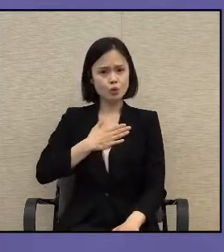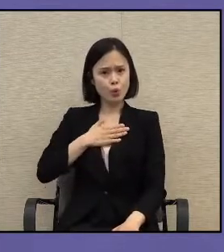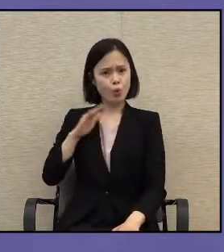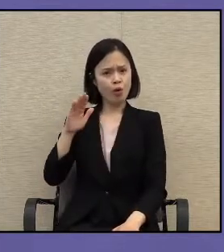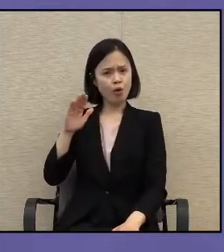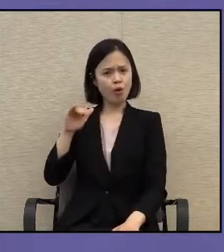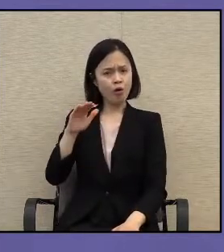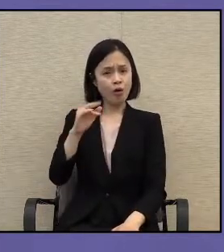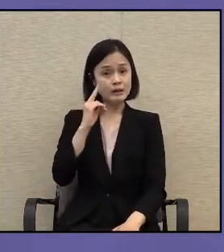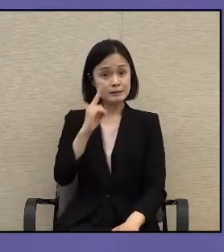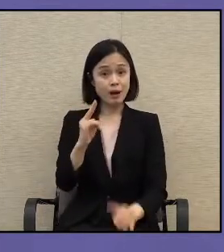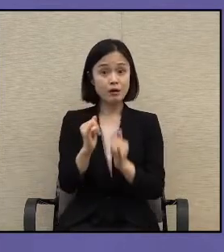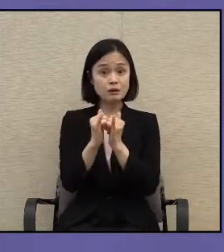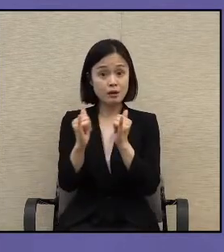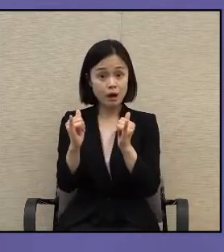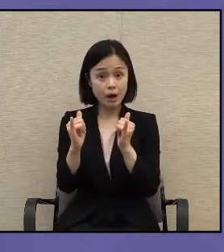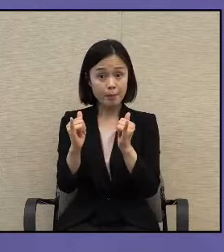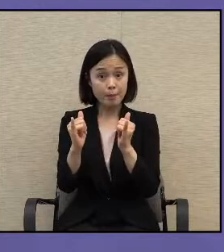상태가 인도에서는